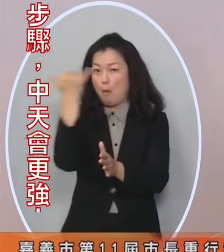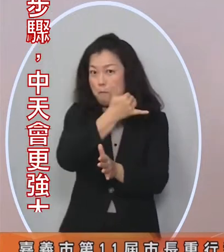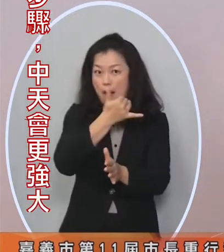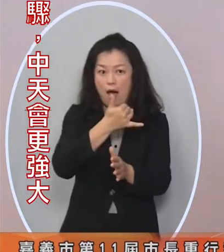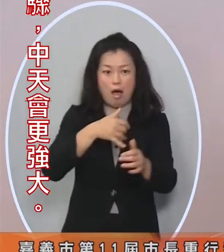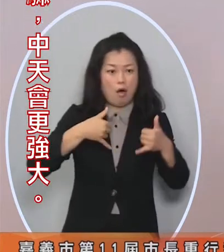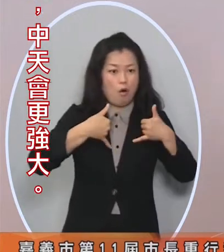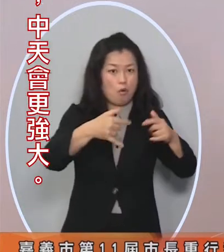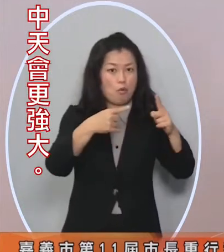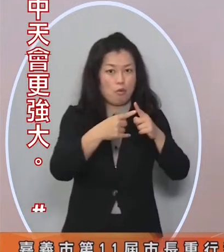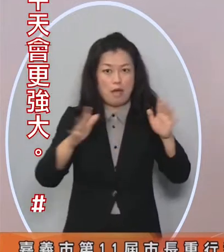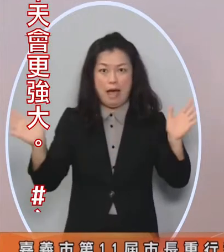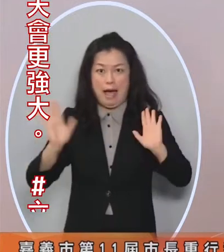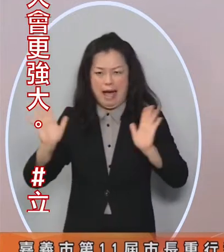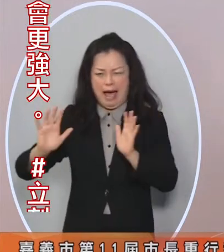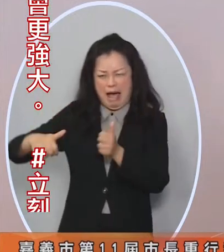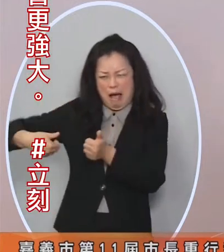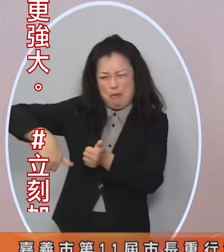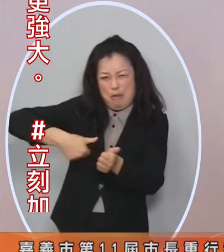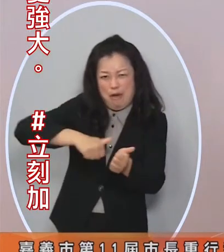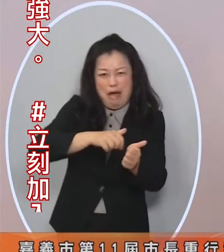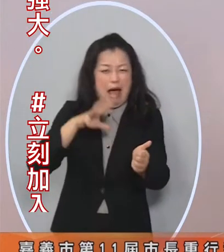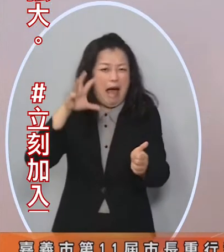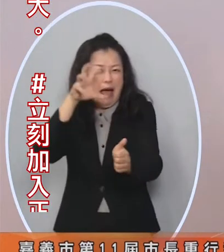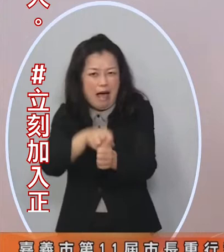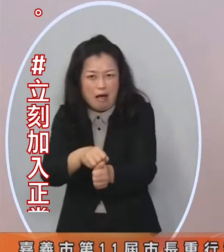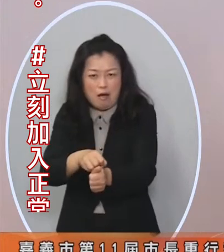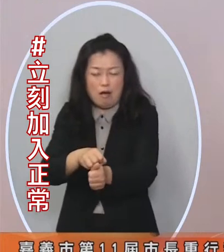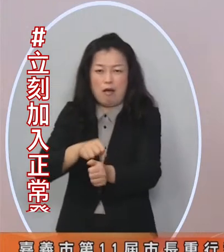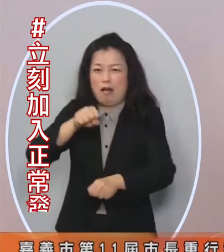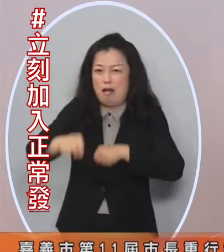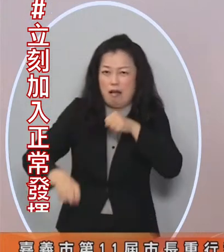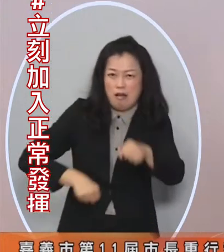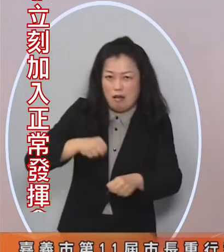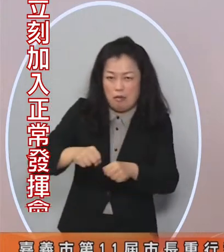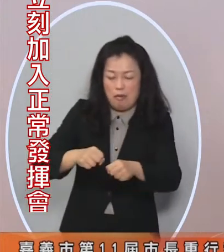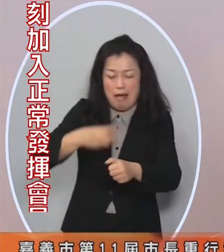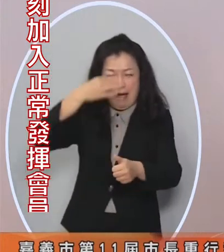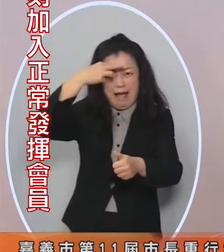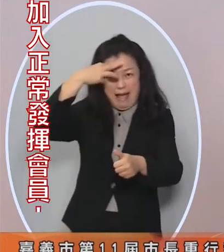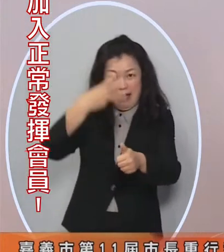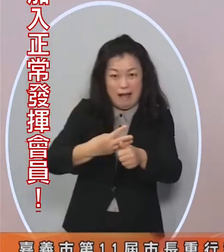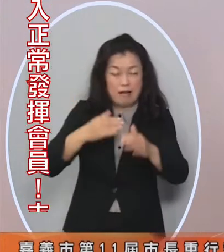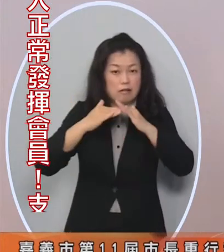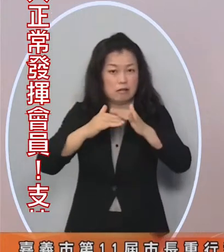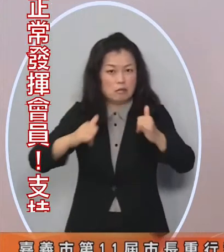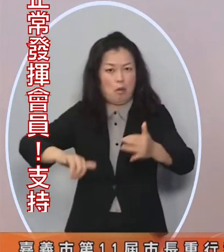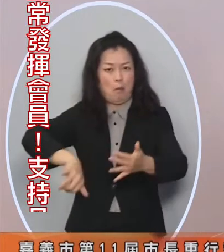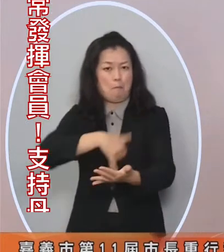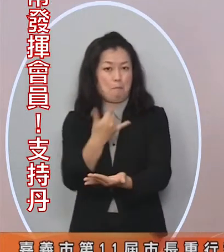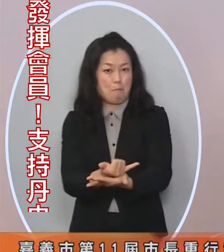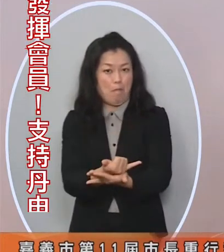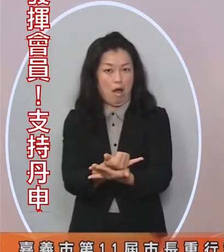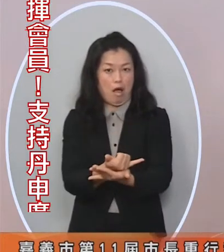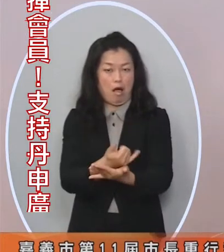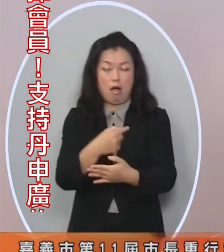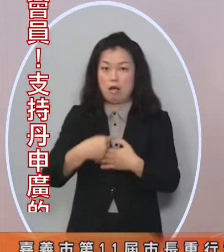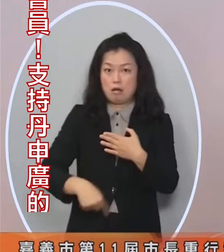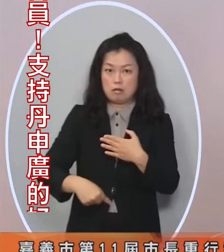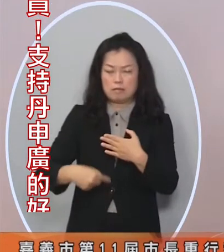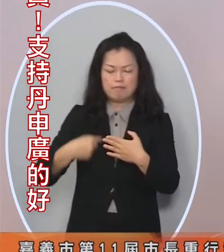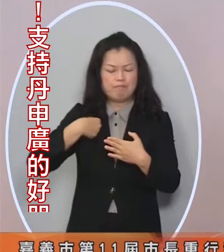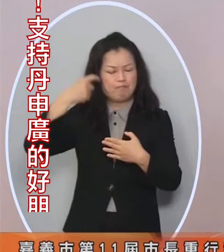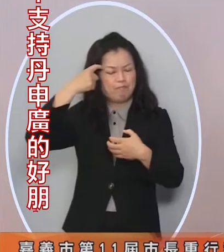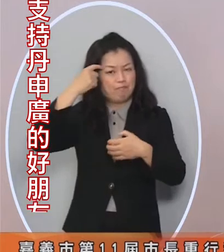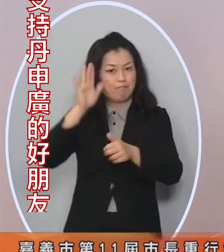孩，或者是追逐摩托车、脚踏车，造成市民的受伤、跌倒。因此，我们想要成立